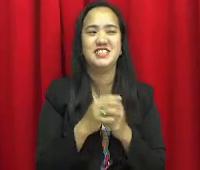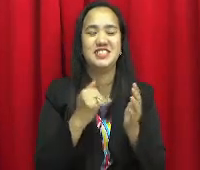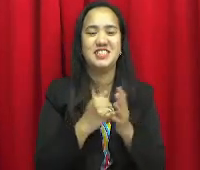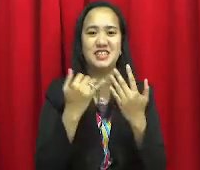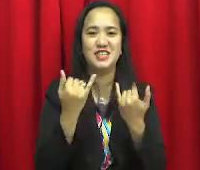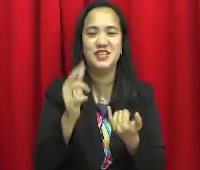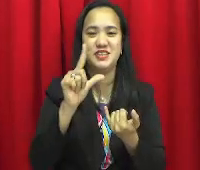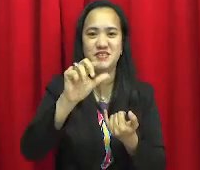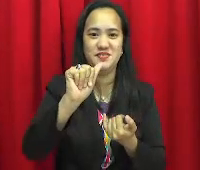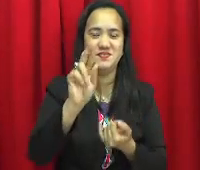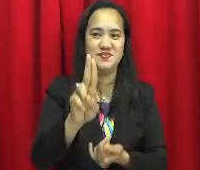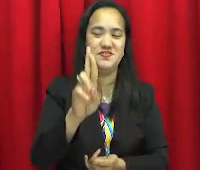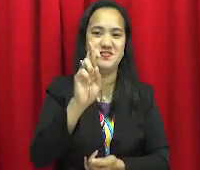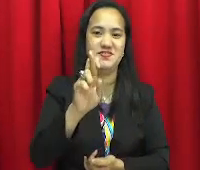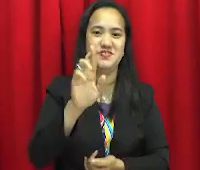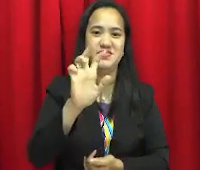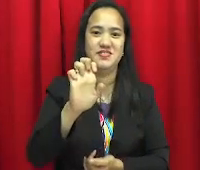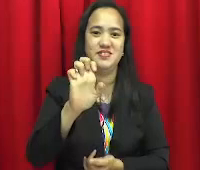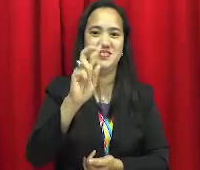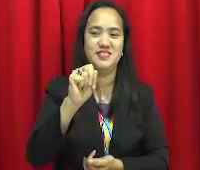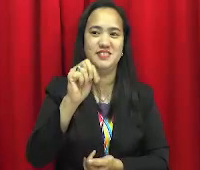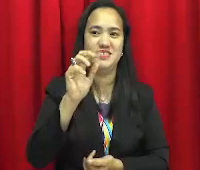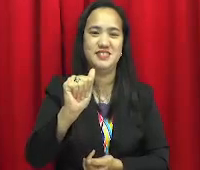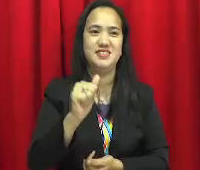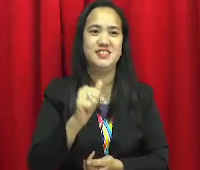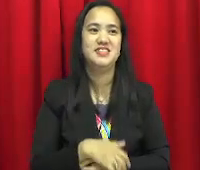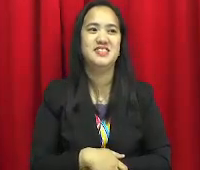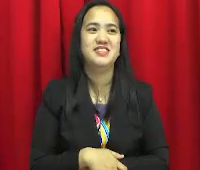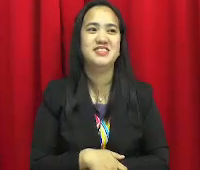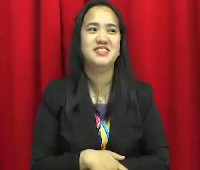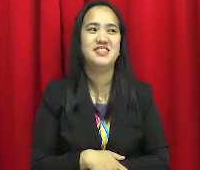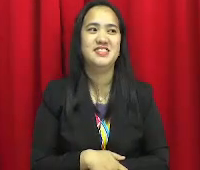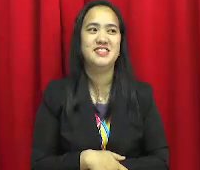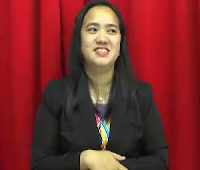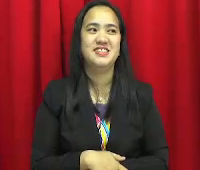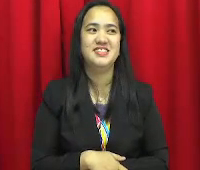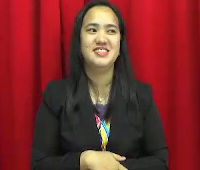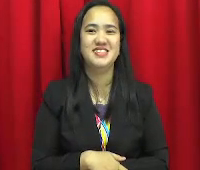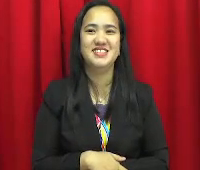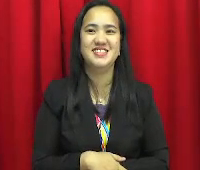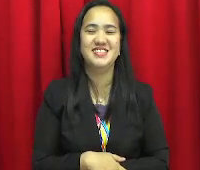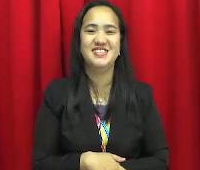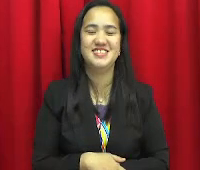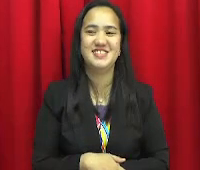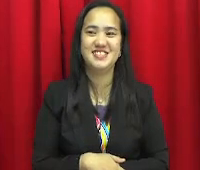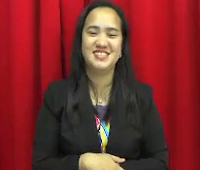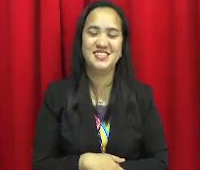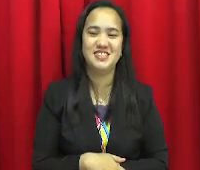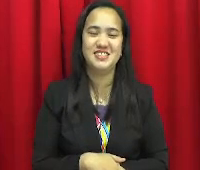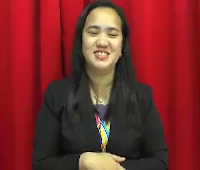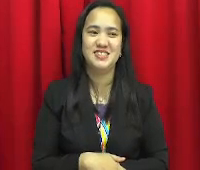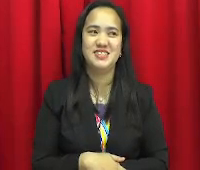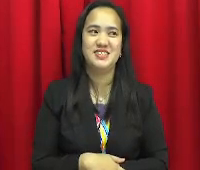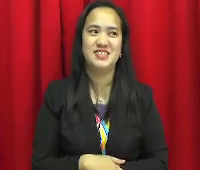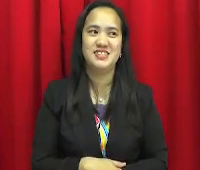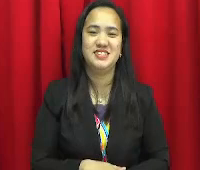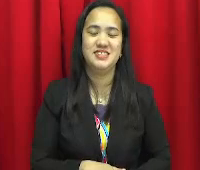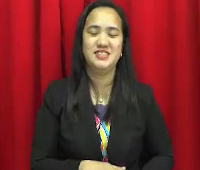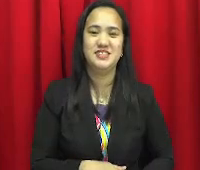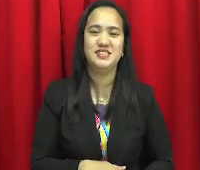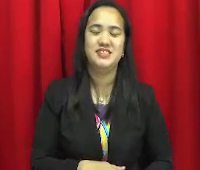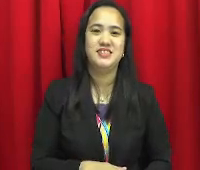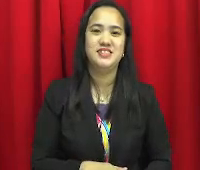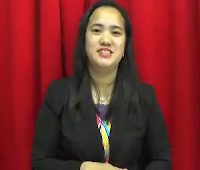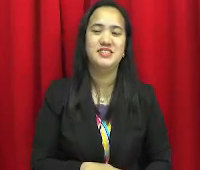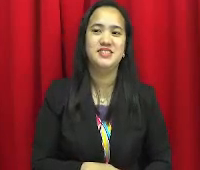Yeah. Yeah, so talagang mabuti na palitan talaga. No? Kaya pag nagsulat ka ng pangalan, huwag mo nang ilalagay